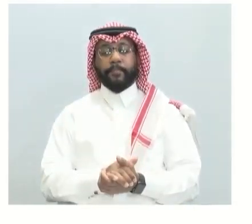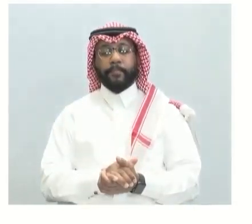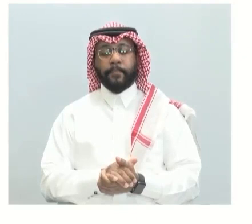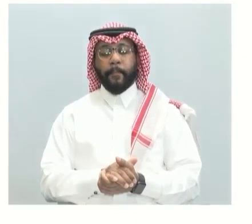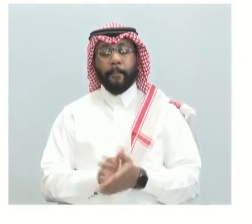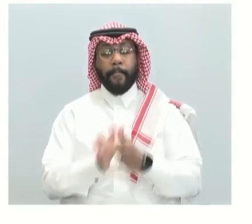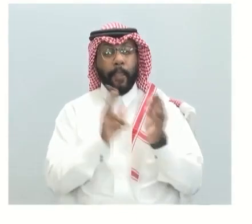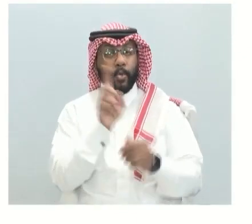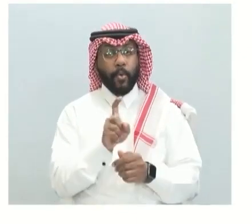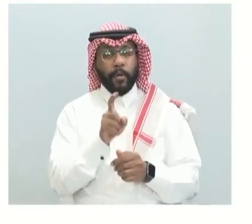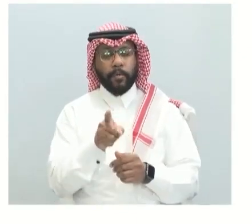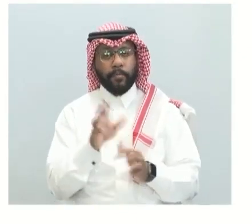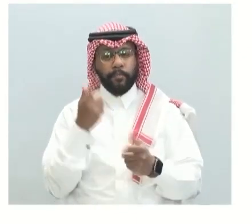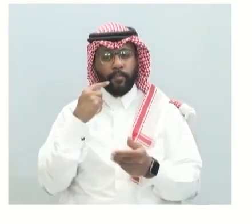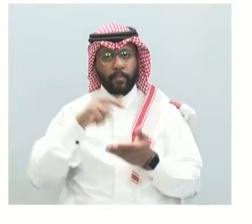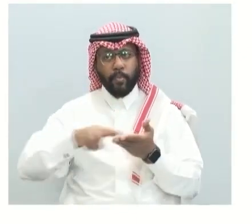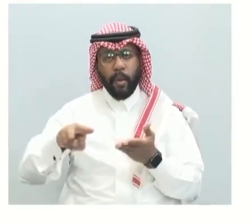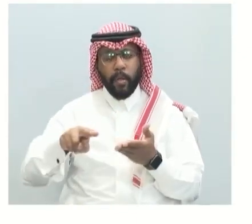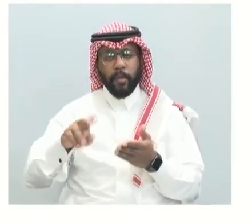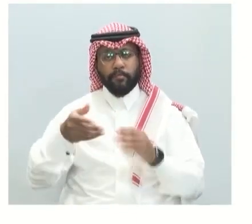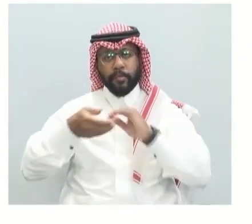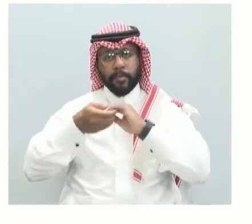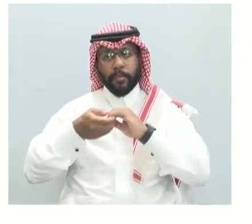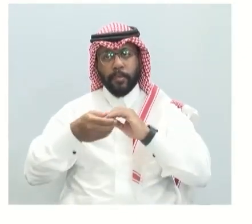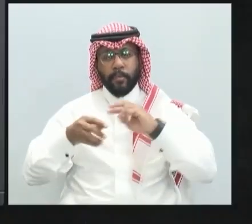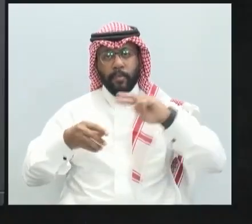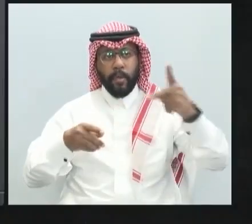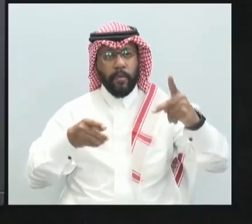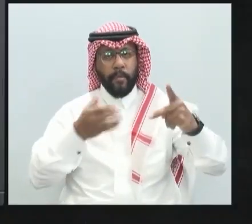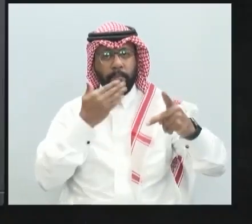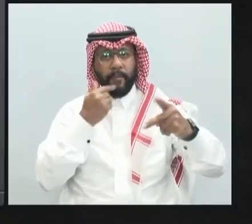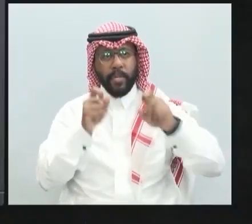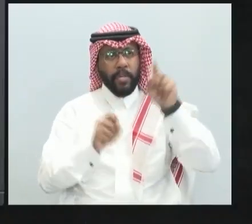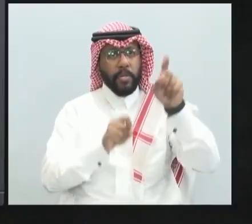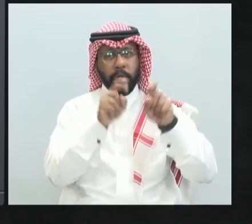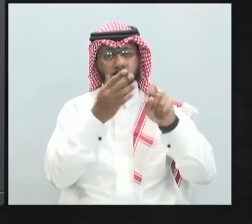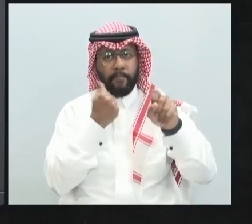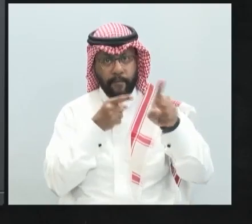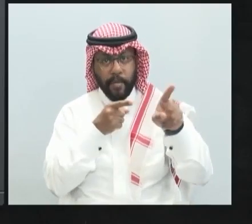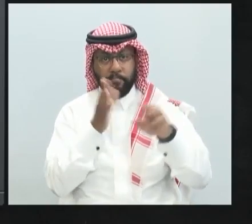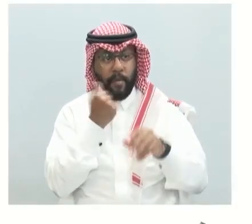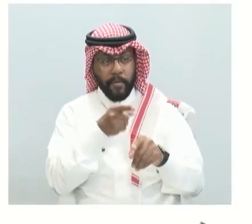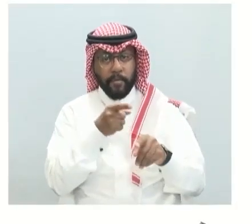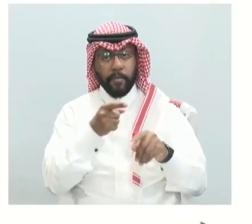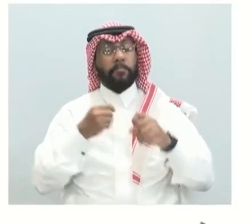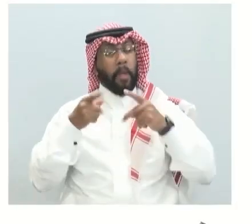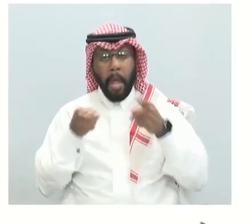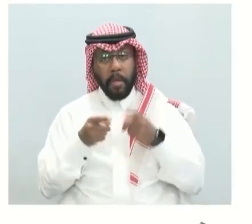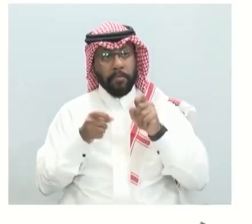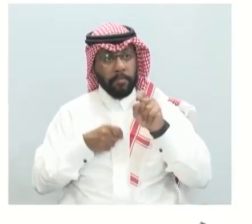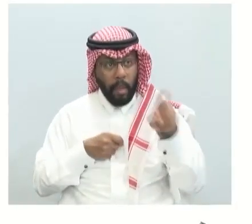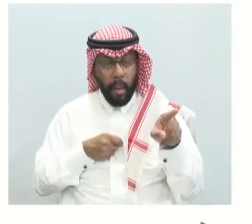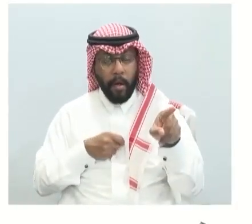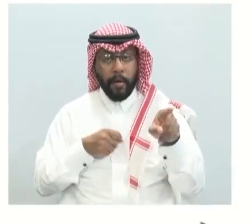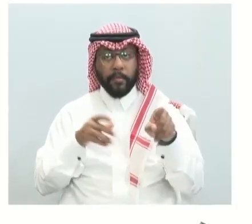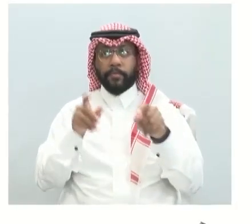طيب سؤال اخر هل بامكاني ارسال رساله لصديق غير متصل نعم نستطيع ارسال اي رساله حتى لو